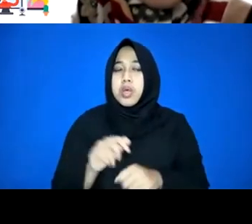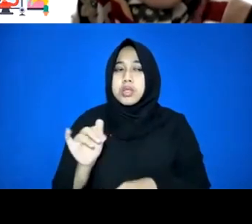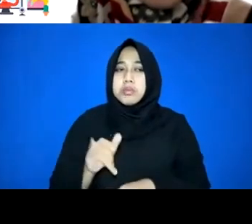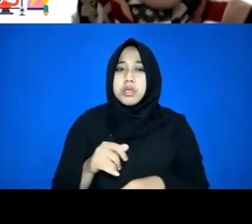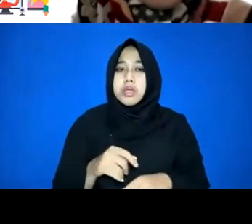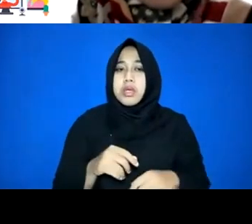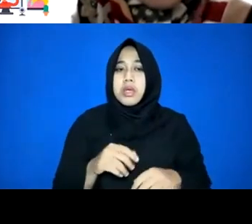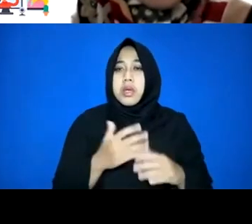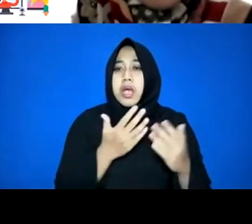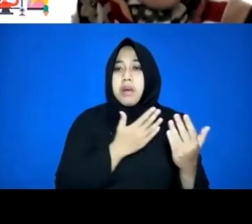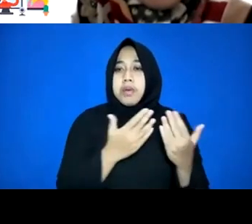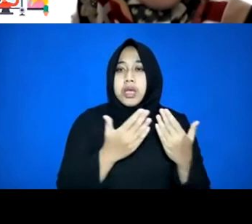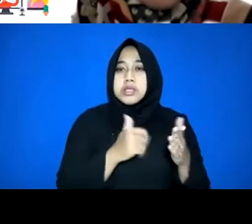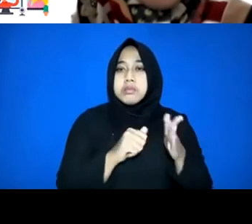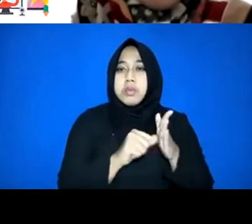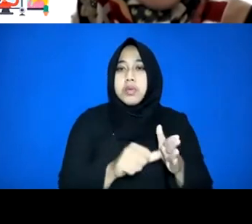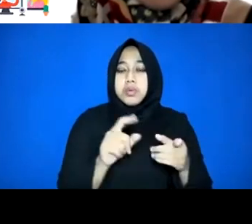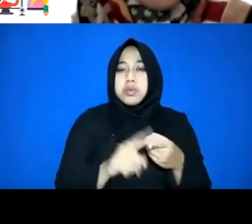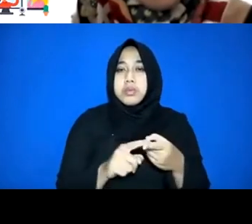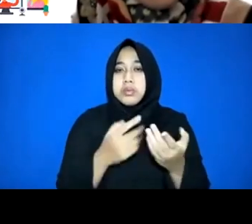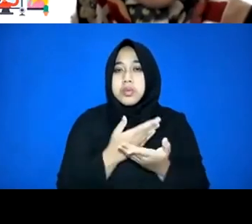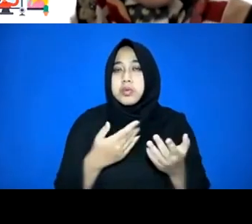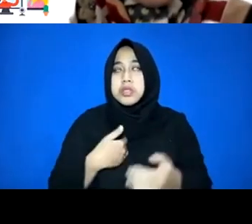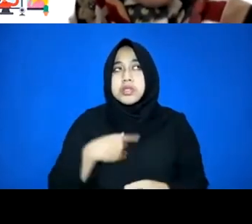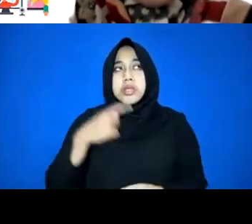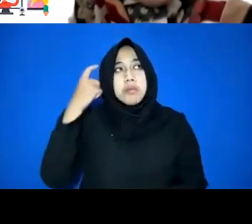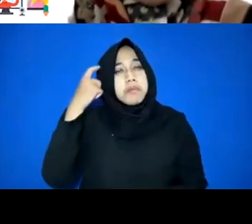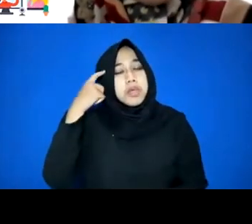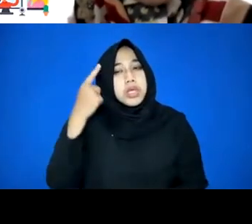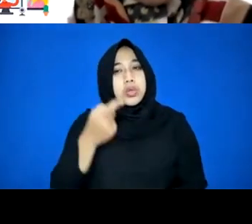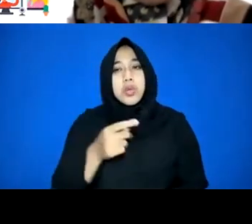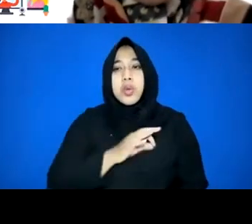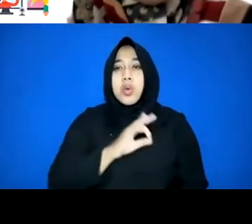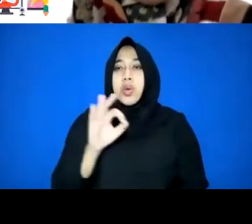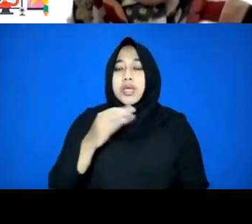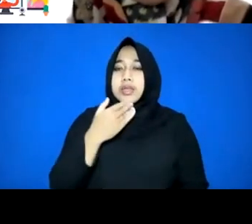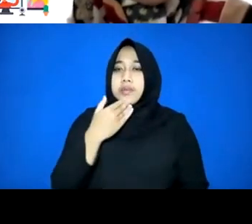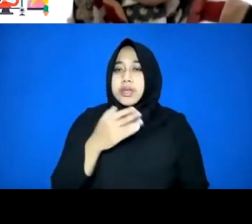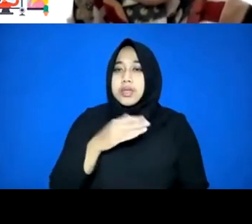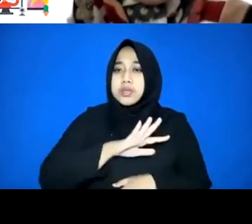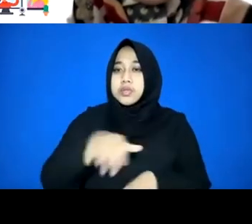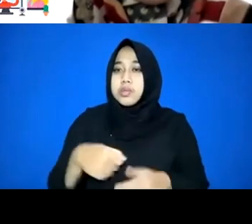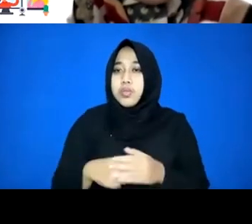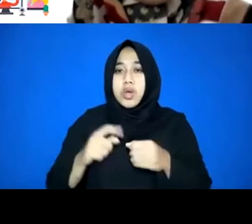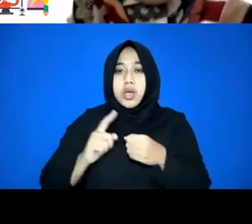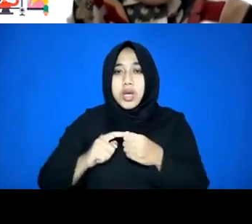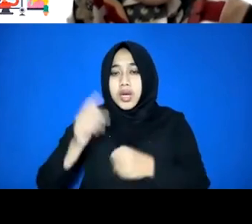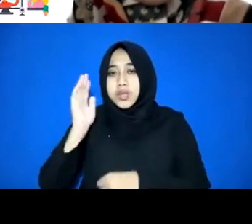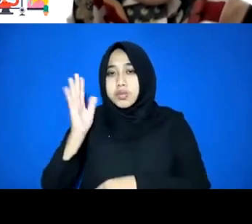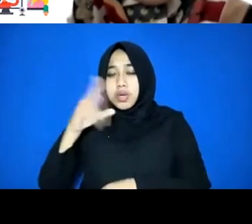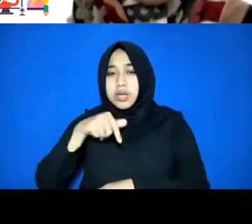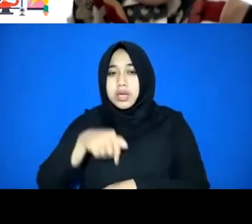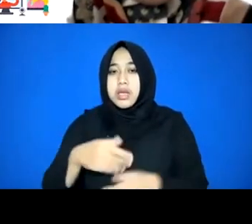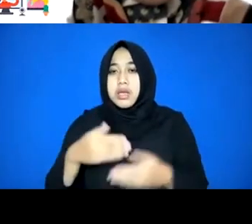platform aplikasi yang akan membantu teman-teman. Saya kira gitu. Oke, terima kasih kepada seluruh narasumber kita hari ini yang telah